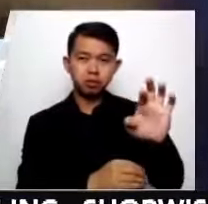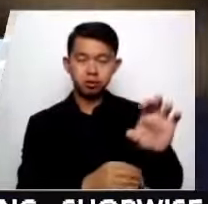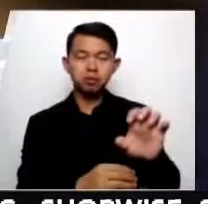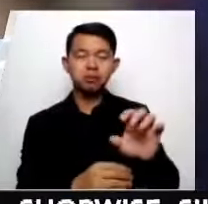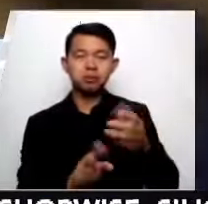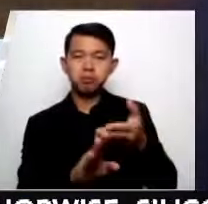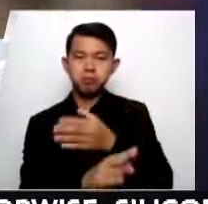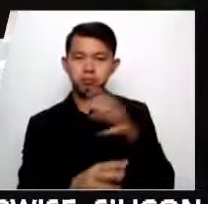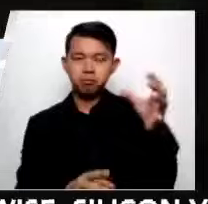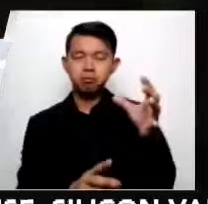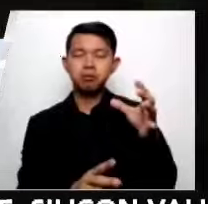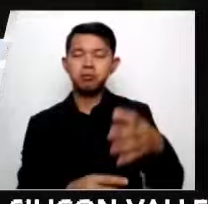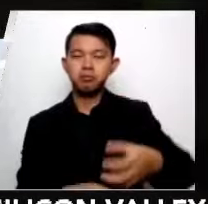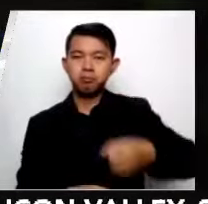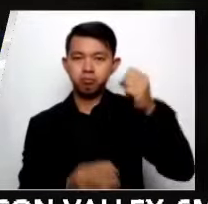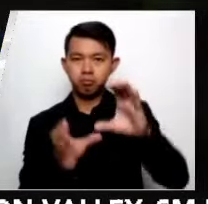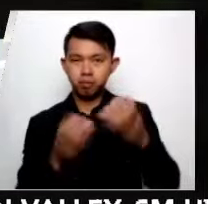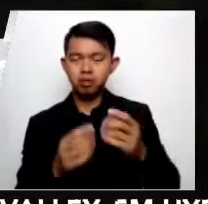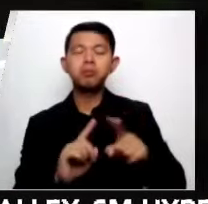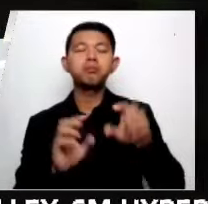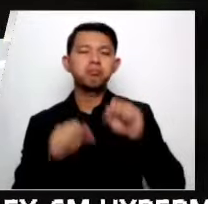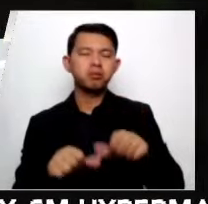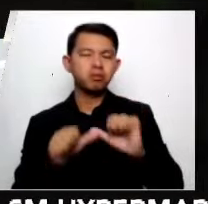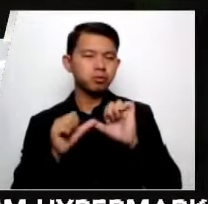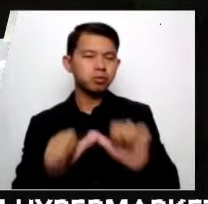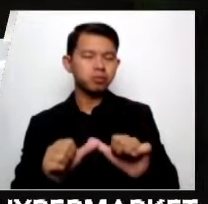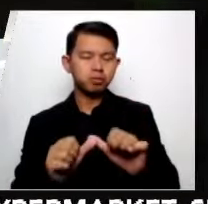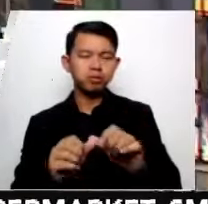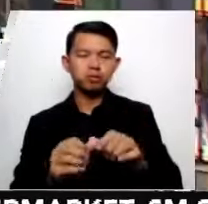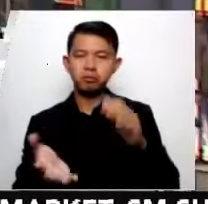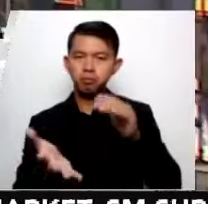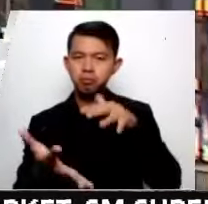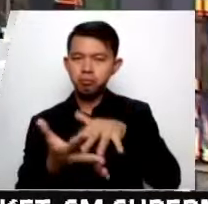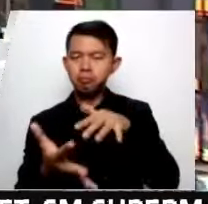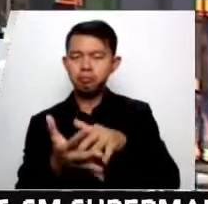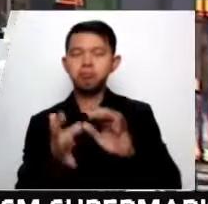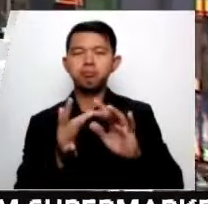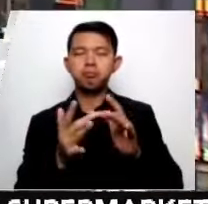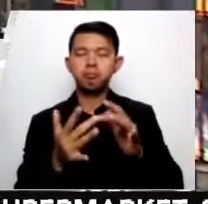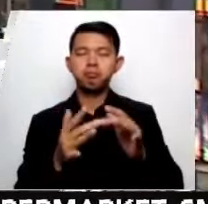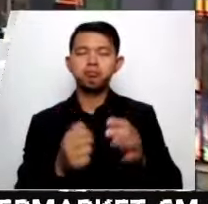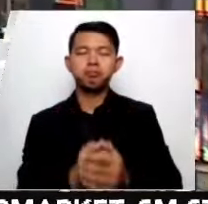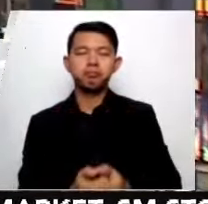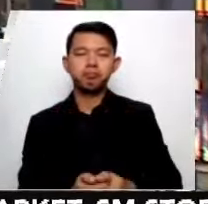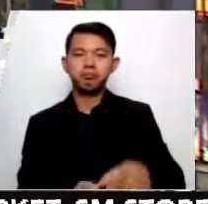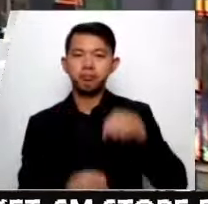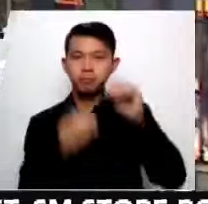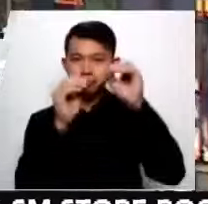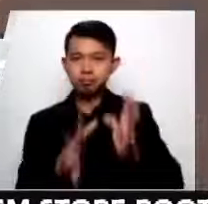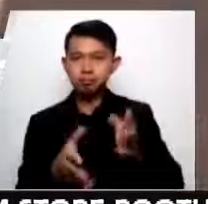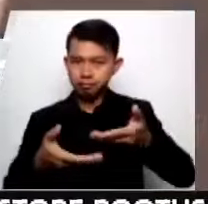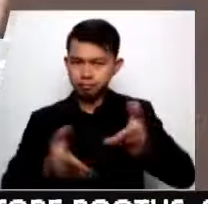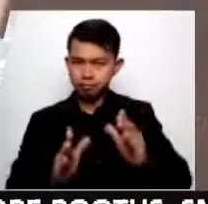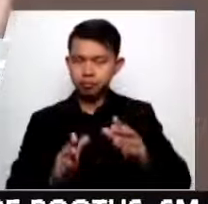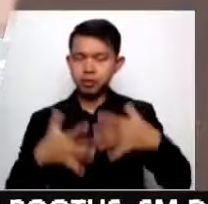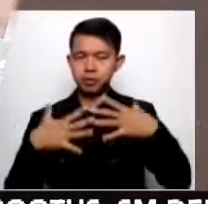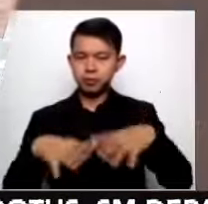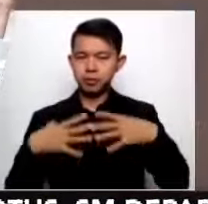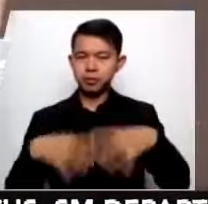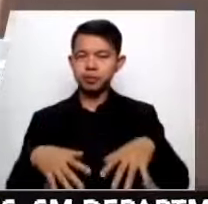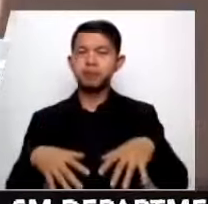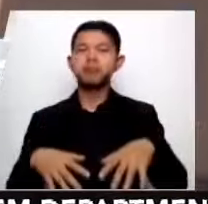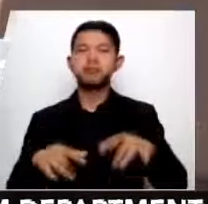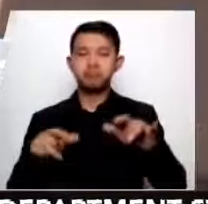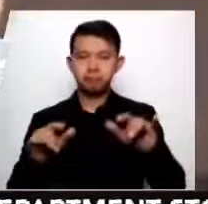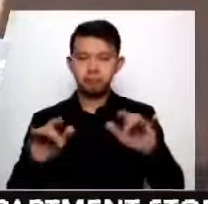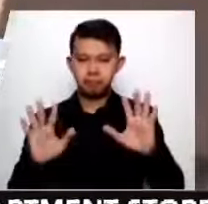modes para tuloy ang pag-aaral. Pinapayagan na rin ng mga guro na magsuot ng mas komportableng damit imbis na mag-uniform.